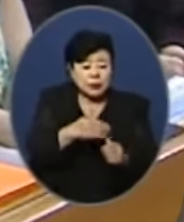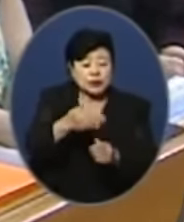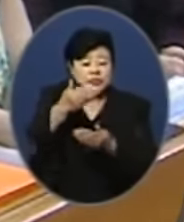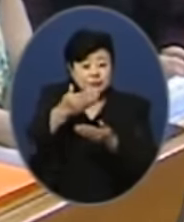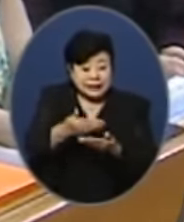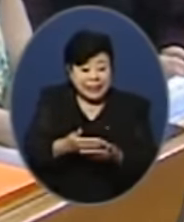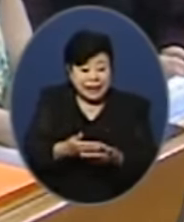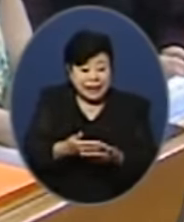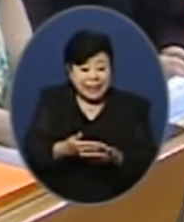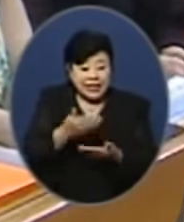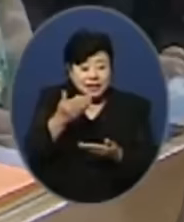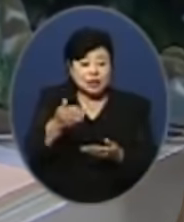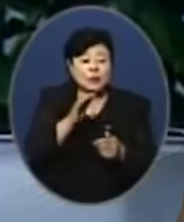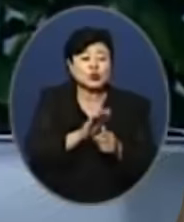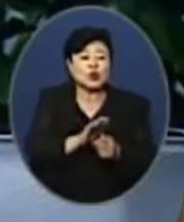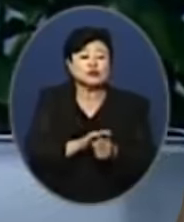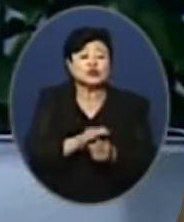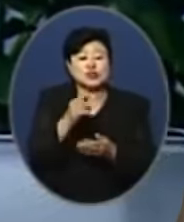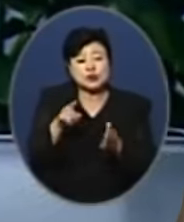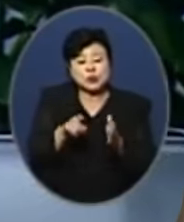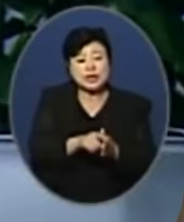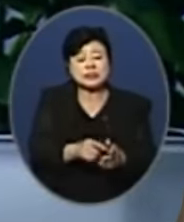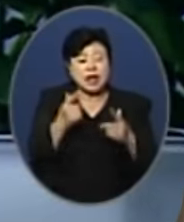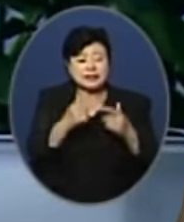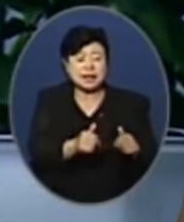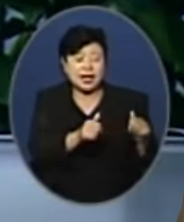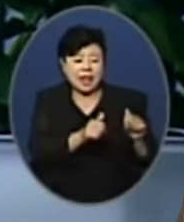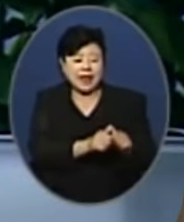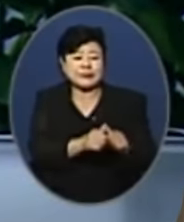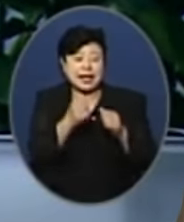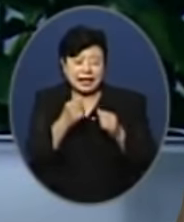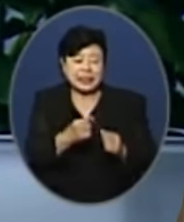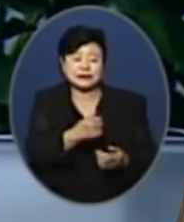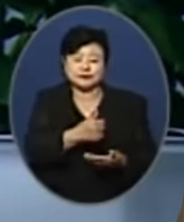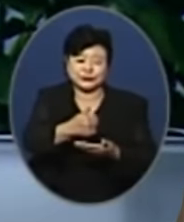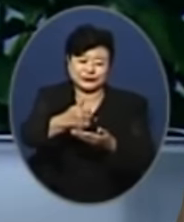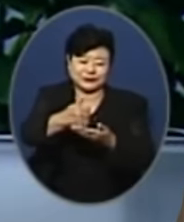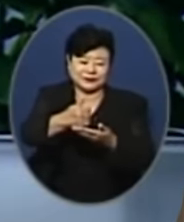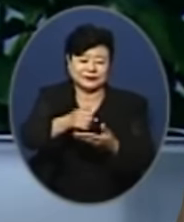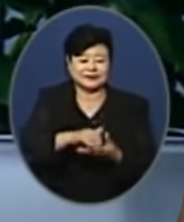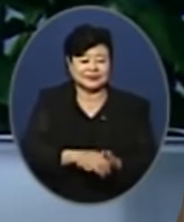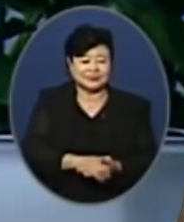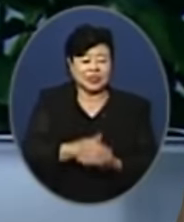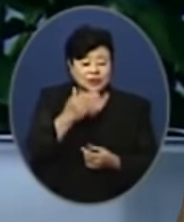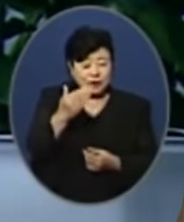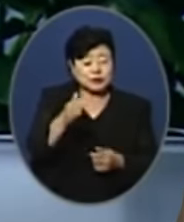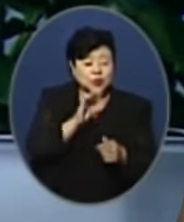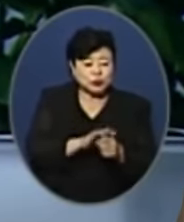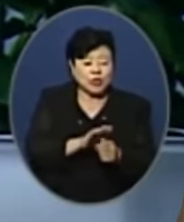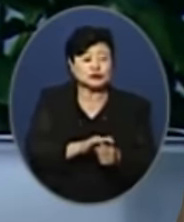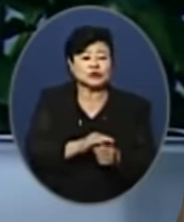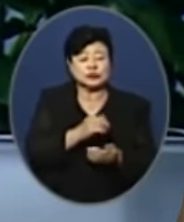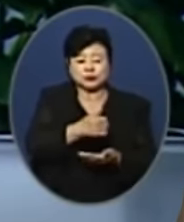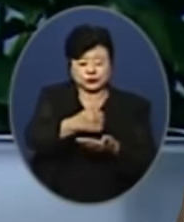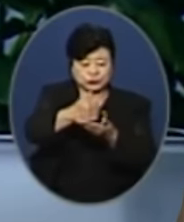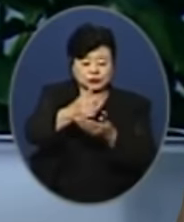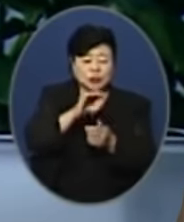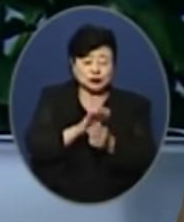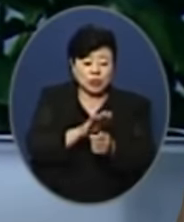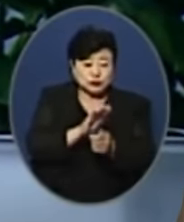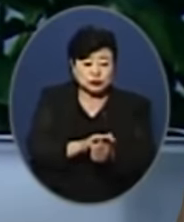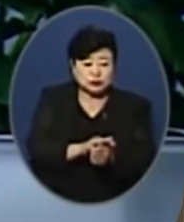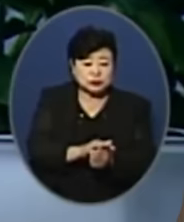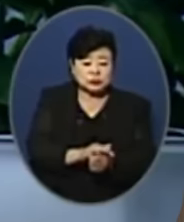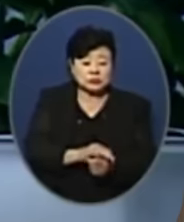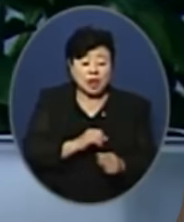보내심을 받아 여러분을 도와주기 위해서 항상 함께 계신 이를 말하는 것입니다. 여러분을 도와주는 이가 있는데 도와주는 이가